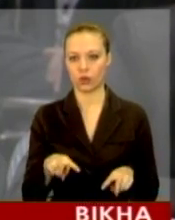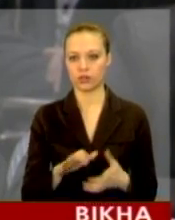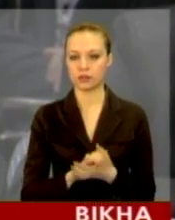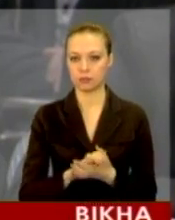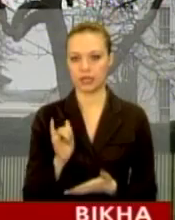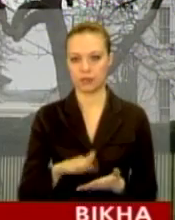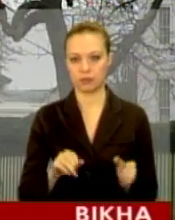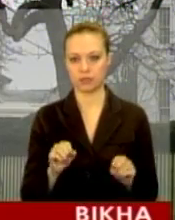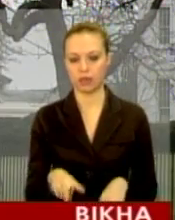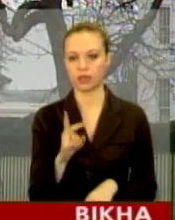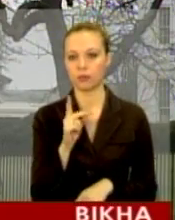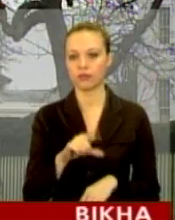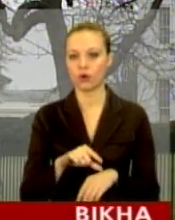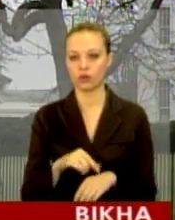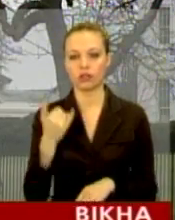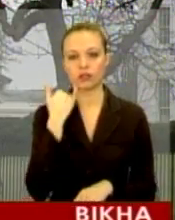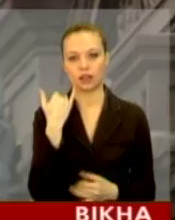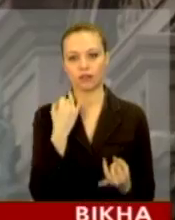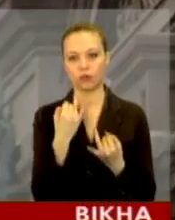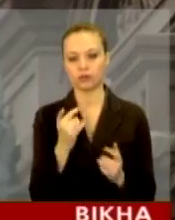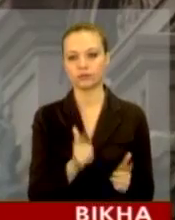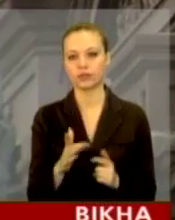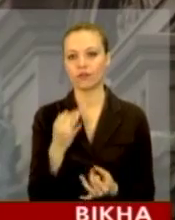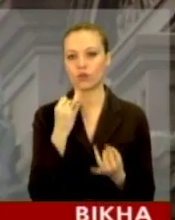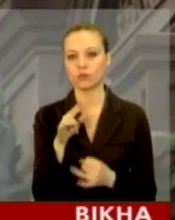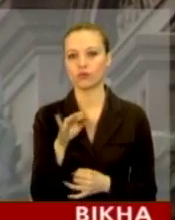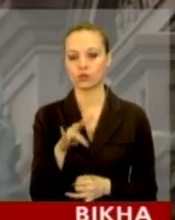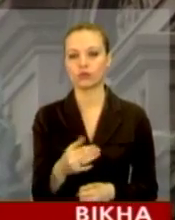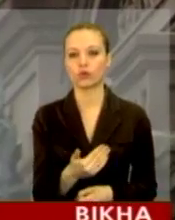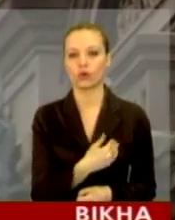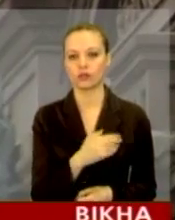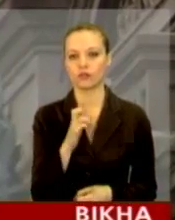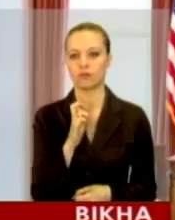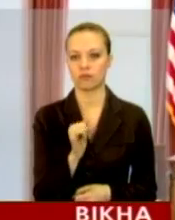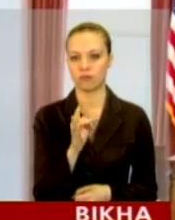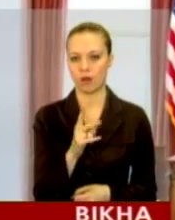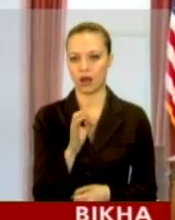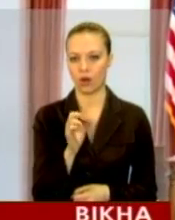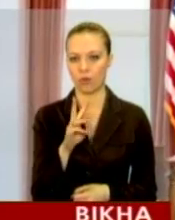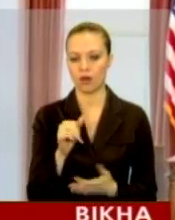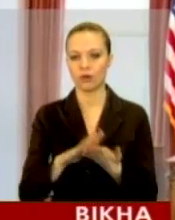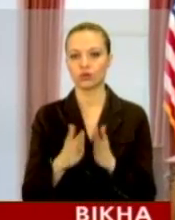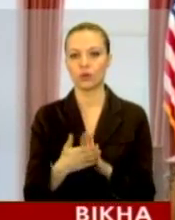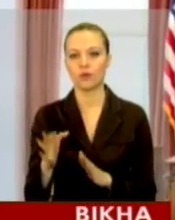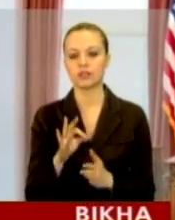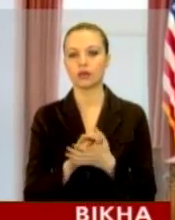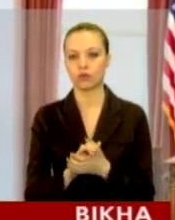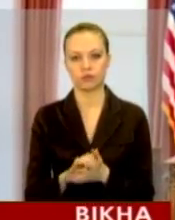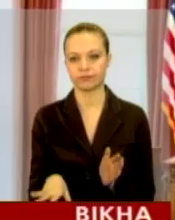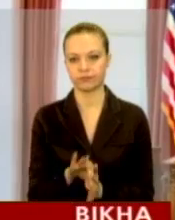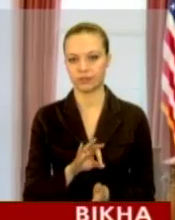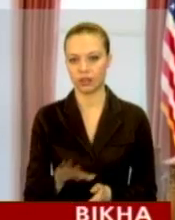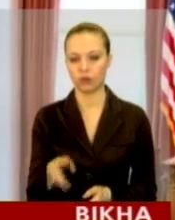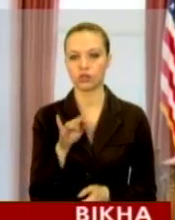безпеці. Півтори години телефоном дійти згоди у розмові з Путіним намагався Барак Обама. Домовитися про мир не